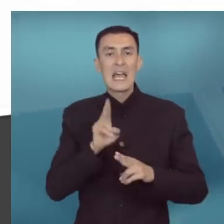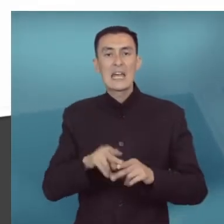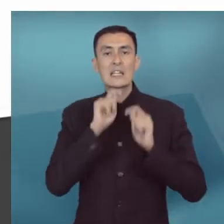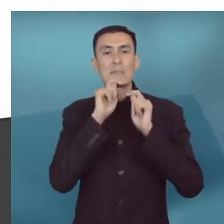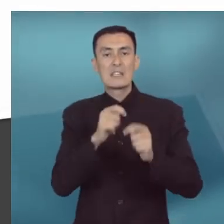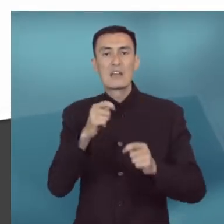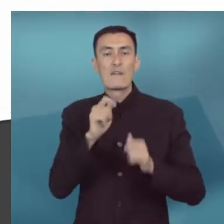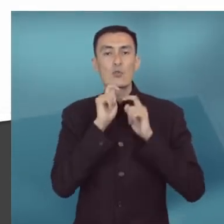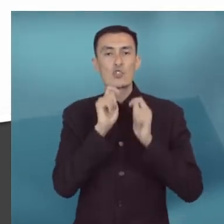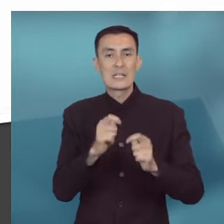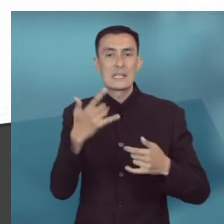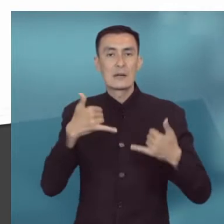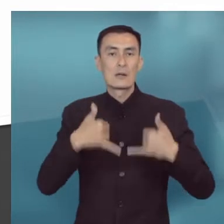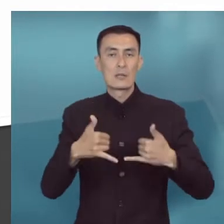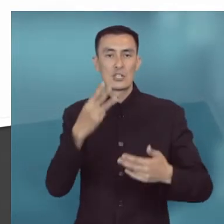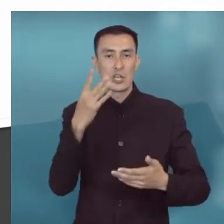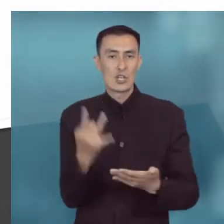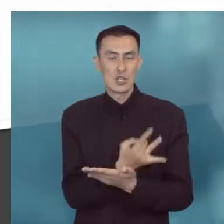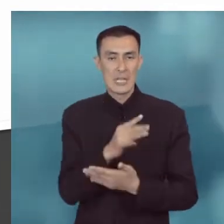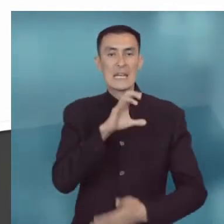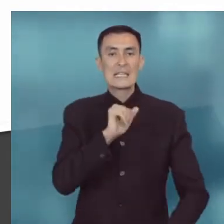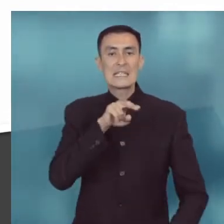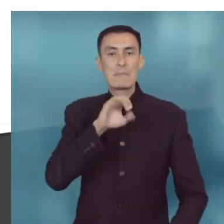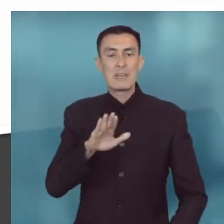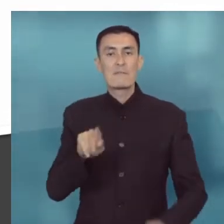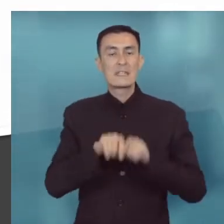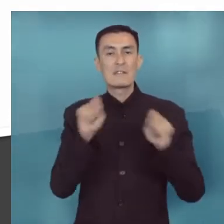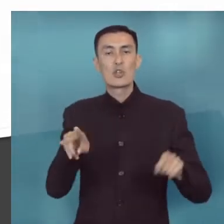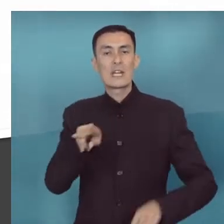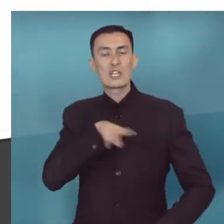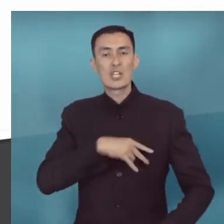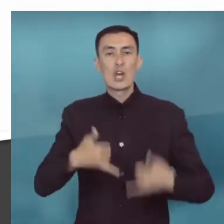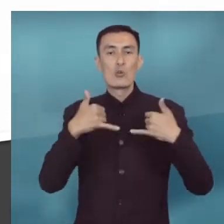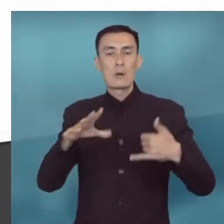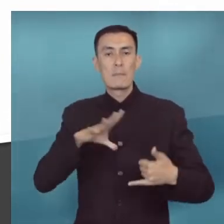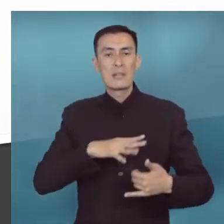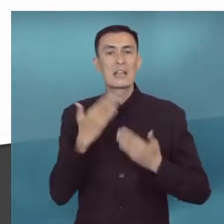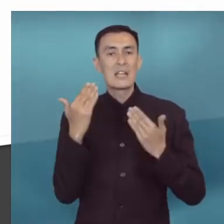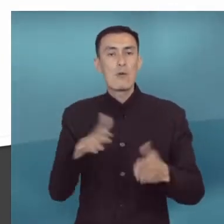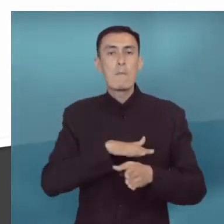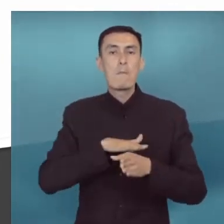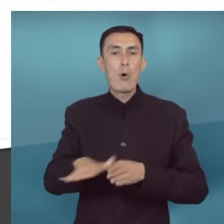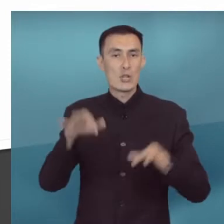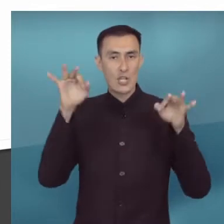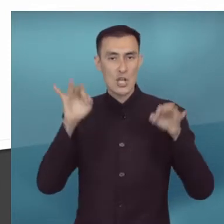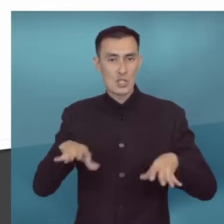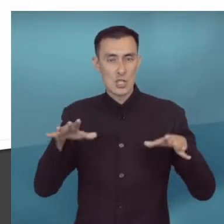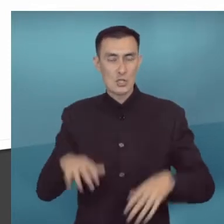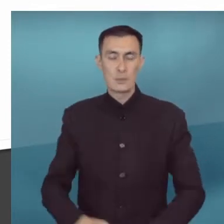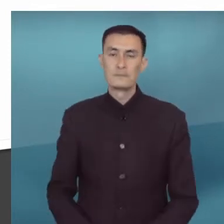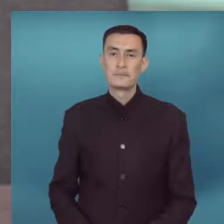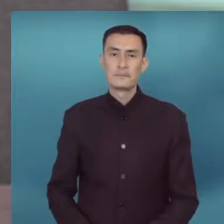этот приз вручался трижды. Серик Сапиев признавался, что награждение кубком стало для него полной